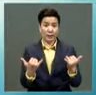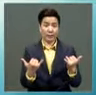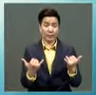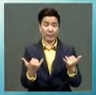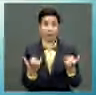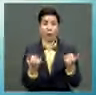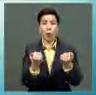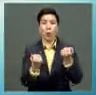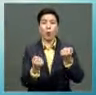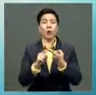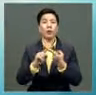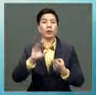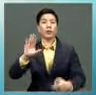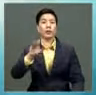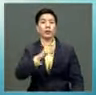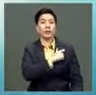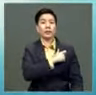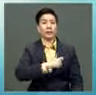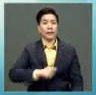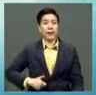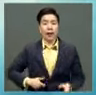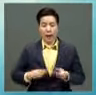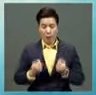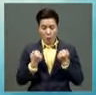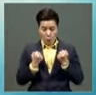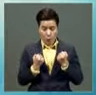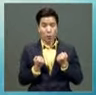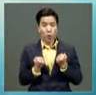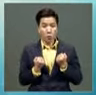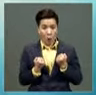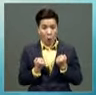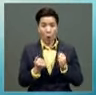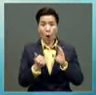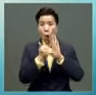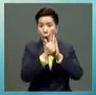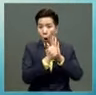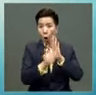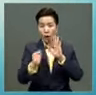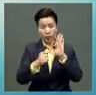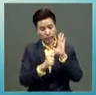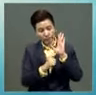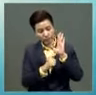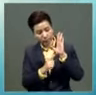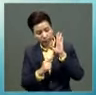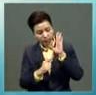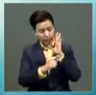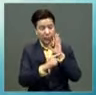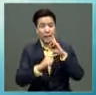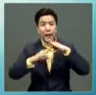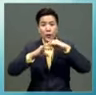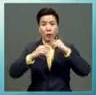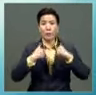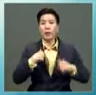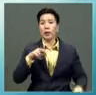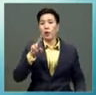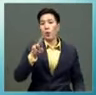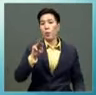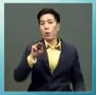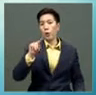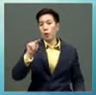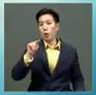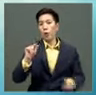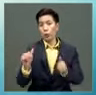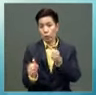รถพระราชทานที่จะไปตรวจตอนนี้ก็ได้ออกไปที่จังหวัดแล้วนะครับนำโดยท่านรัฐมนตรีช่วยนะครับ